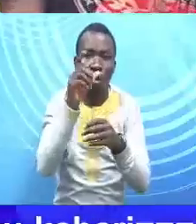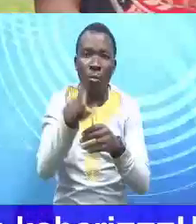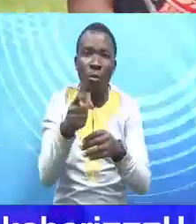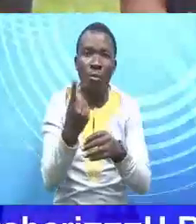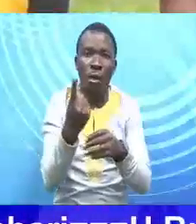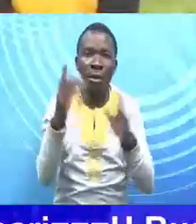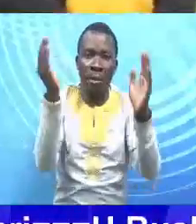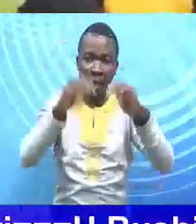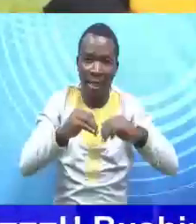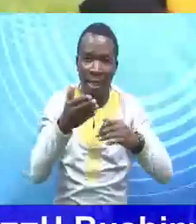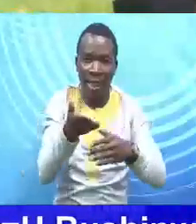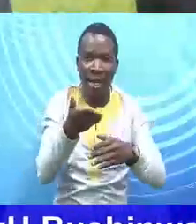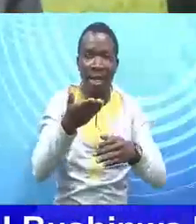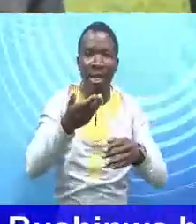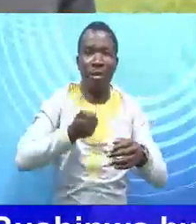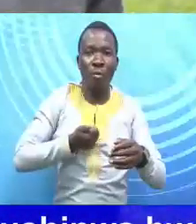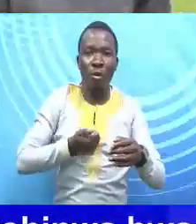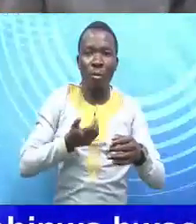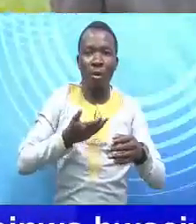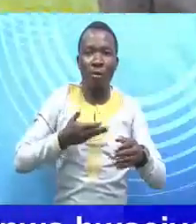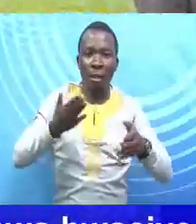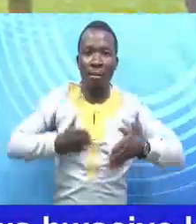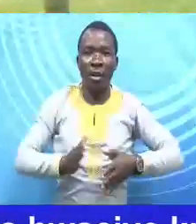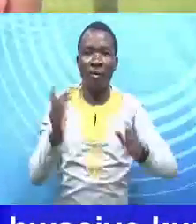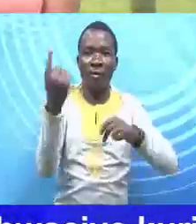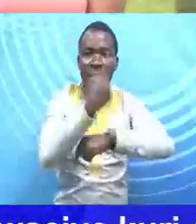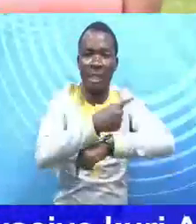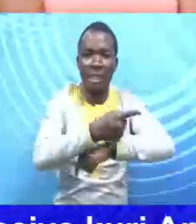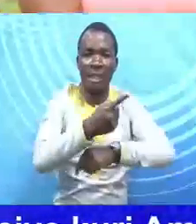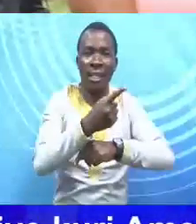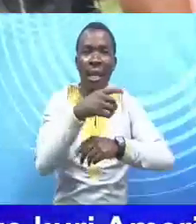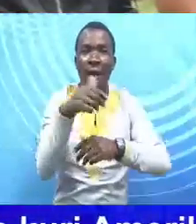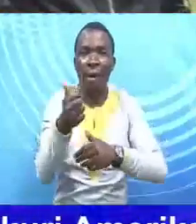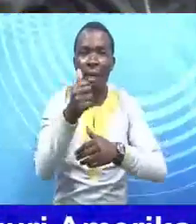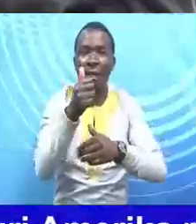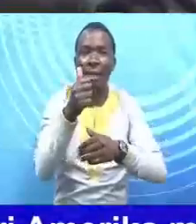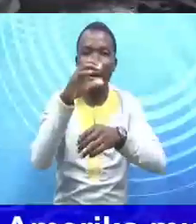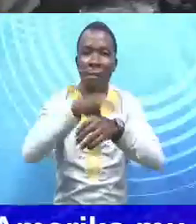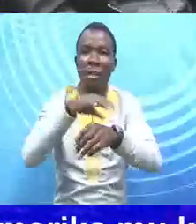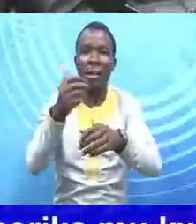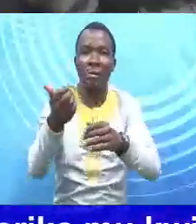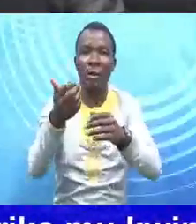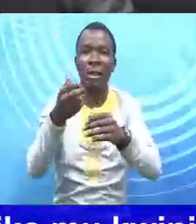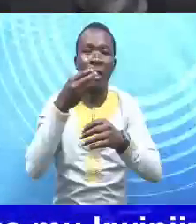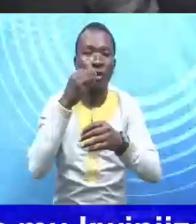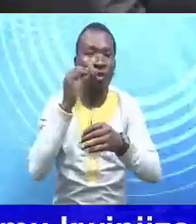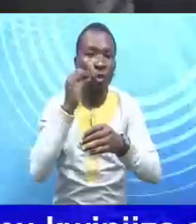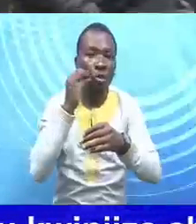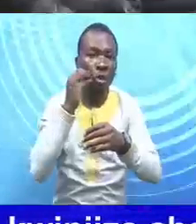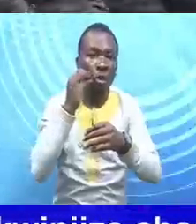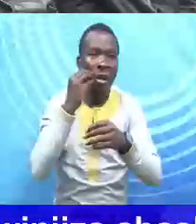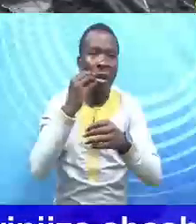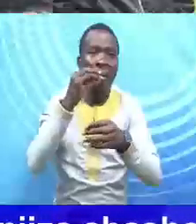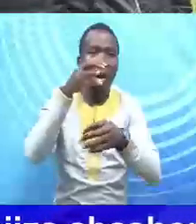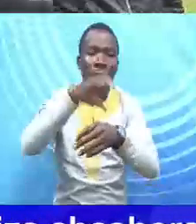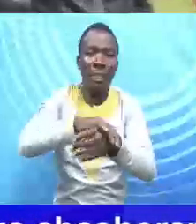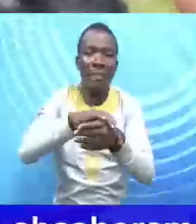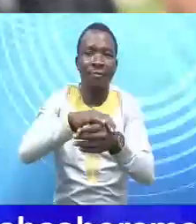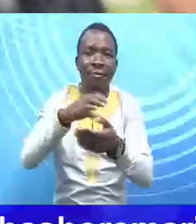ngo ari wagize isabukuru cyangwa se anniversaire mu gihe abandi nabo bafatiwe mu rundi rugo biteretse inzoga barimo